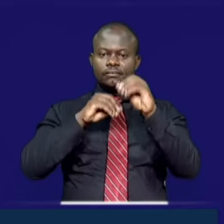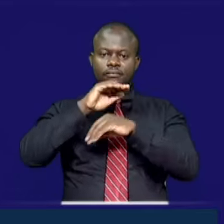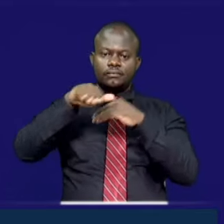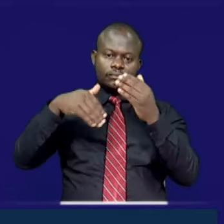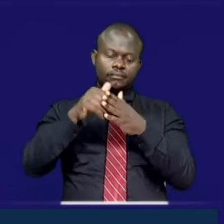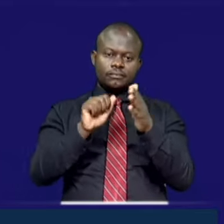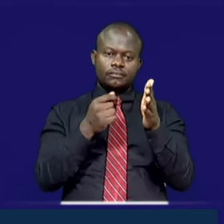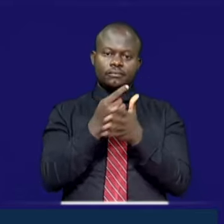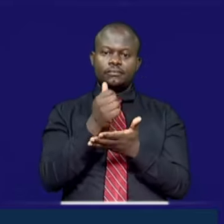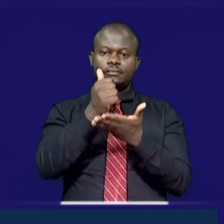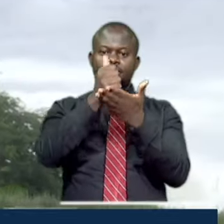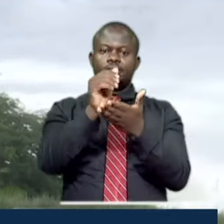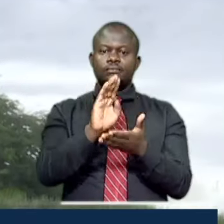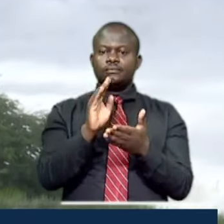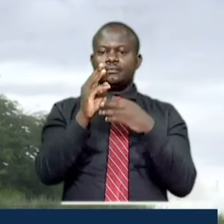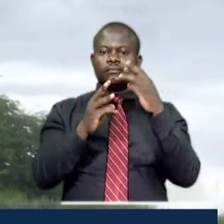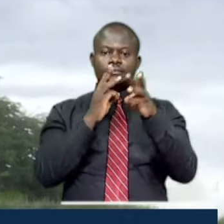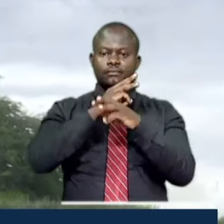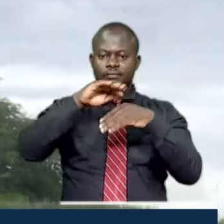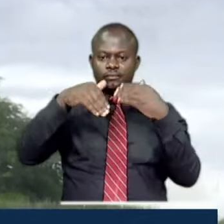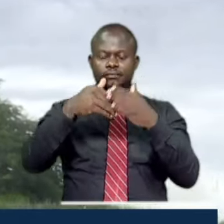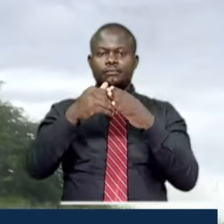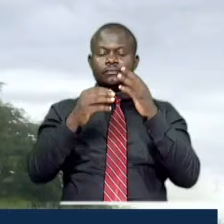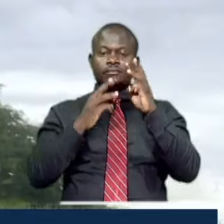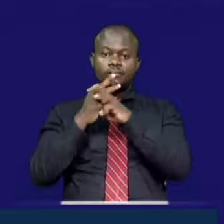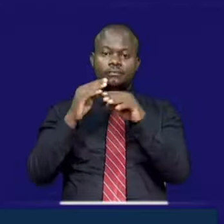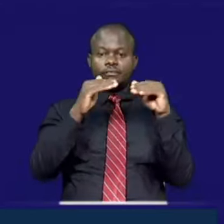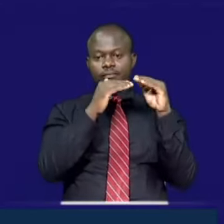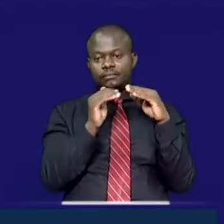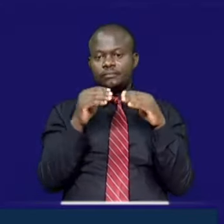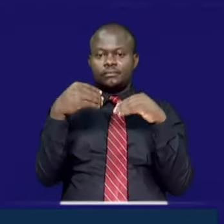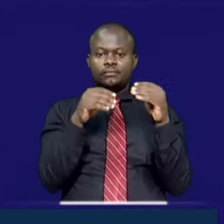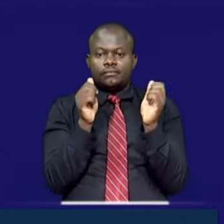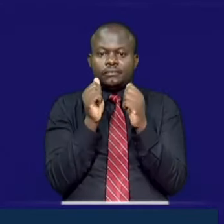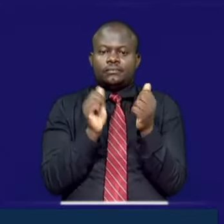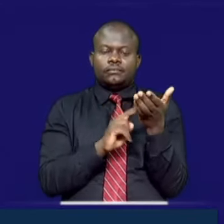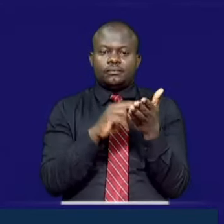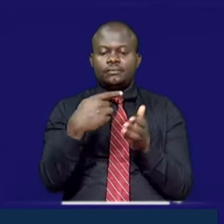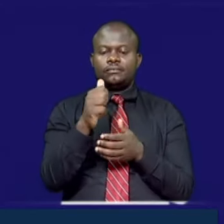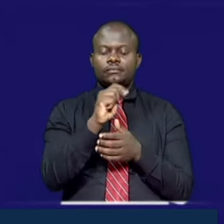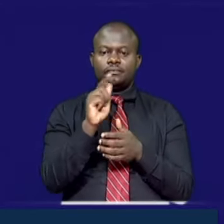bishobora gutunga miliyari y'abatuye isi. Ku rwego rw'isi ibikoresho bikonjesha bikoresha